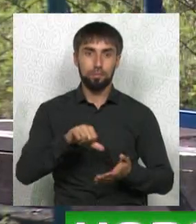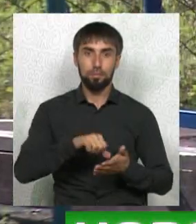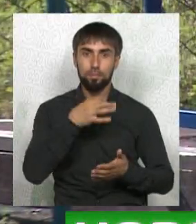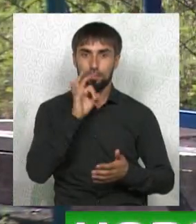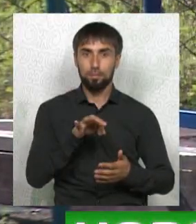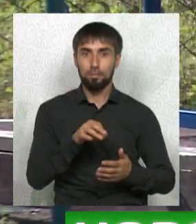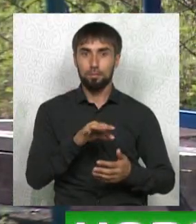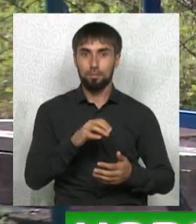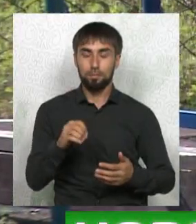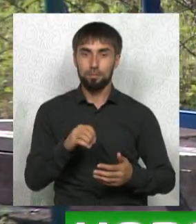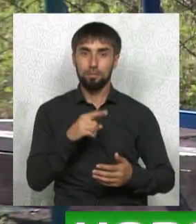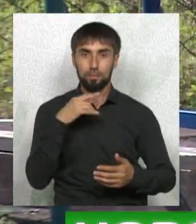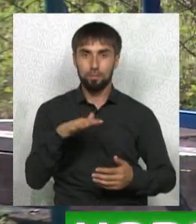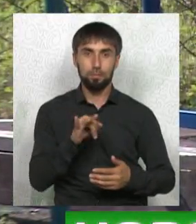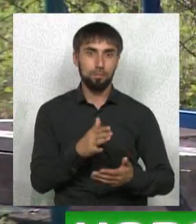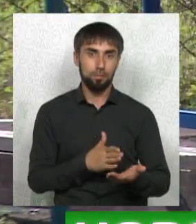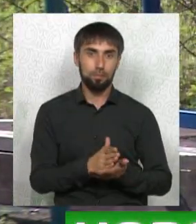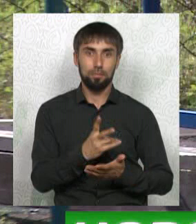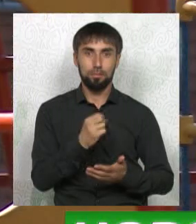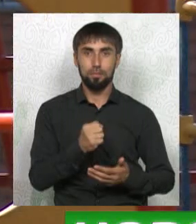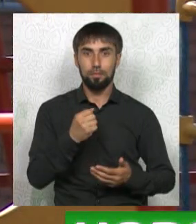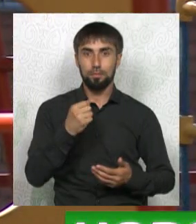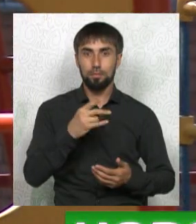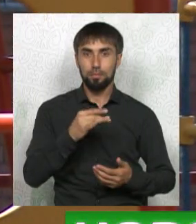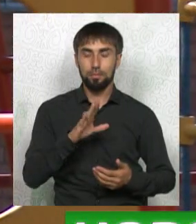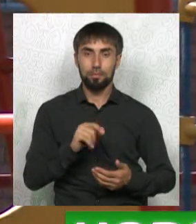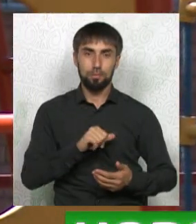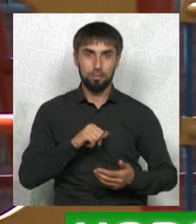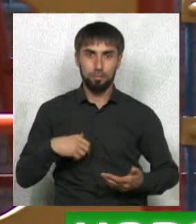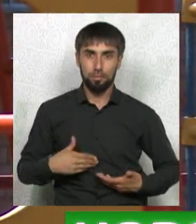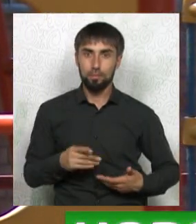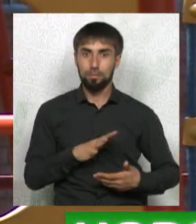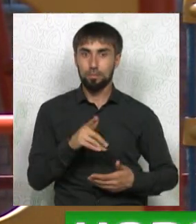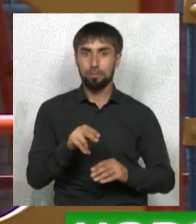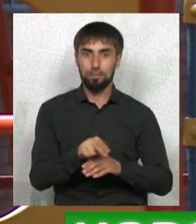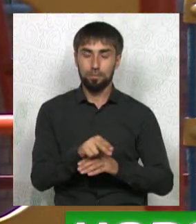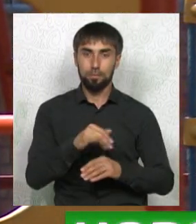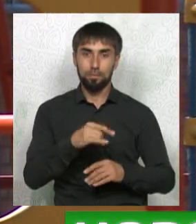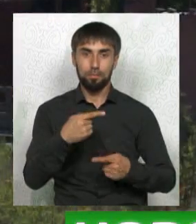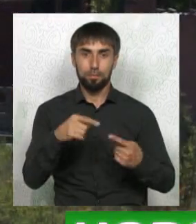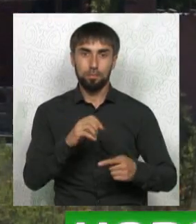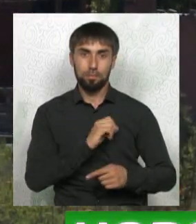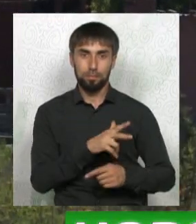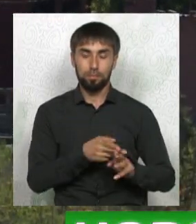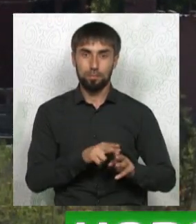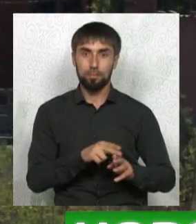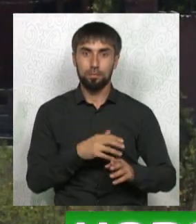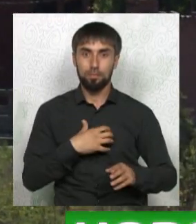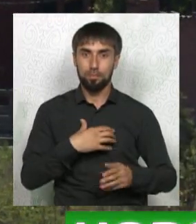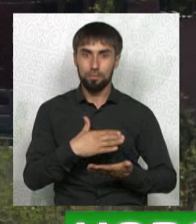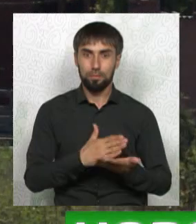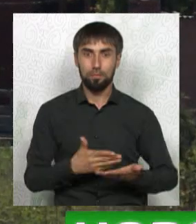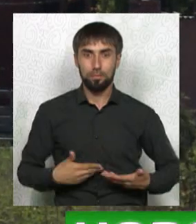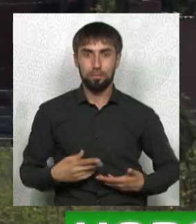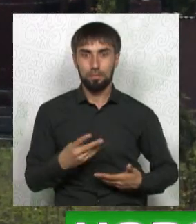любое поселение страны, и она направлена на инициативу самих жителей. Чтобы благоустроить ту или иную социальную важность часть села,